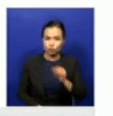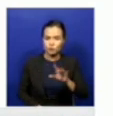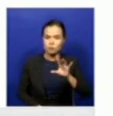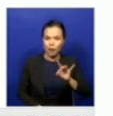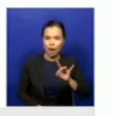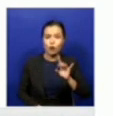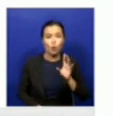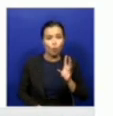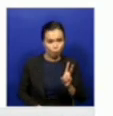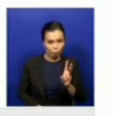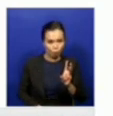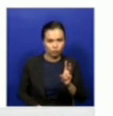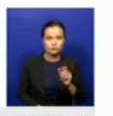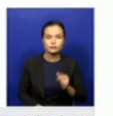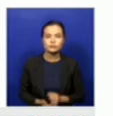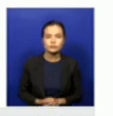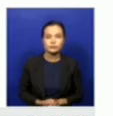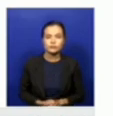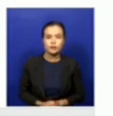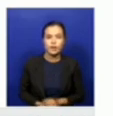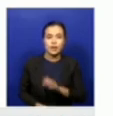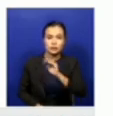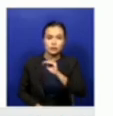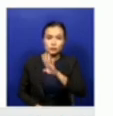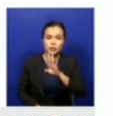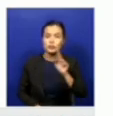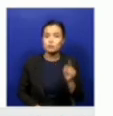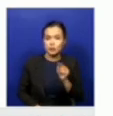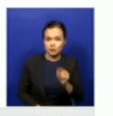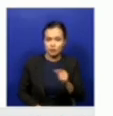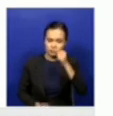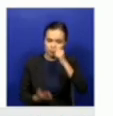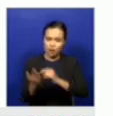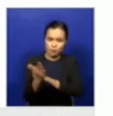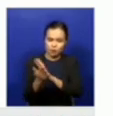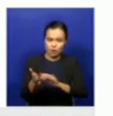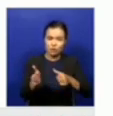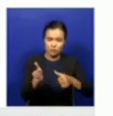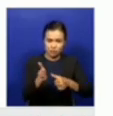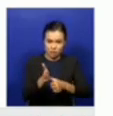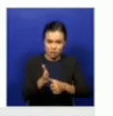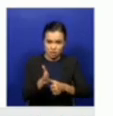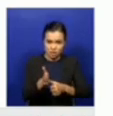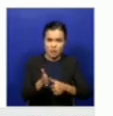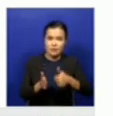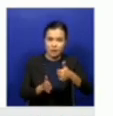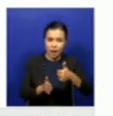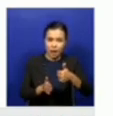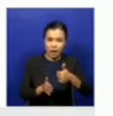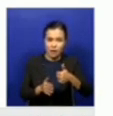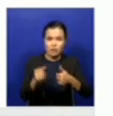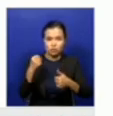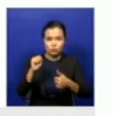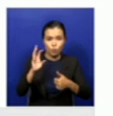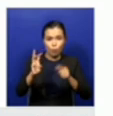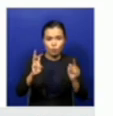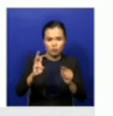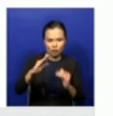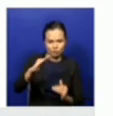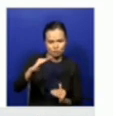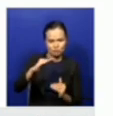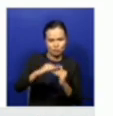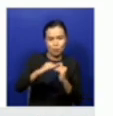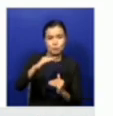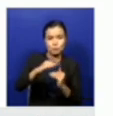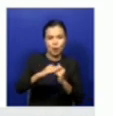43.86 หรือร้อยละ44นั่นเองนั่นคือประเทศไทยจะก่อนหนี้ได้อีกไม่เกินร้อยละ16นะครับเพราะเพดานของเราตามกฎหมาย